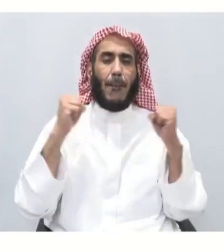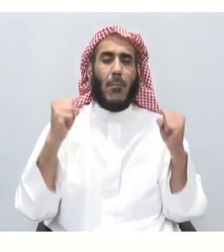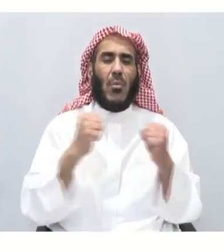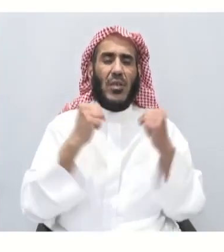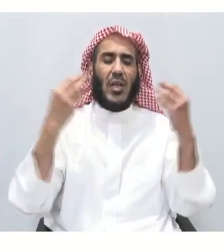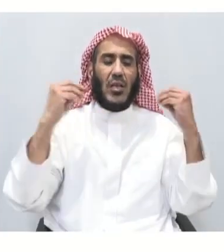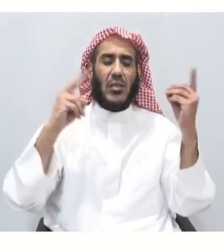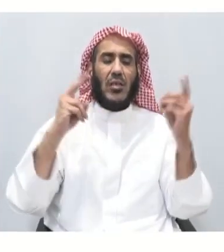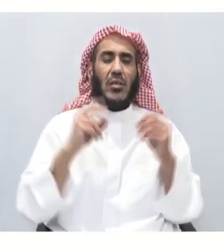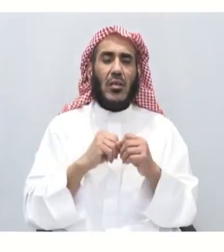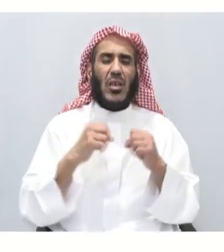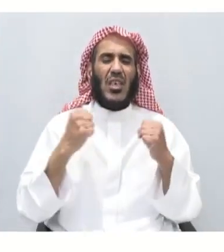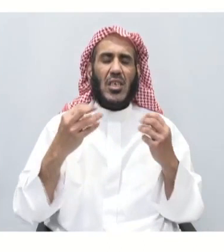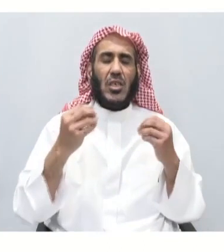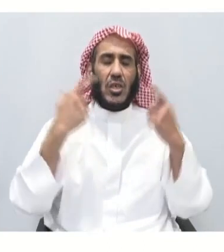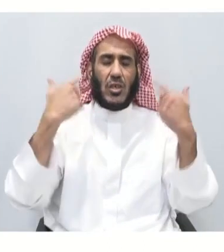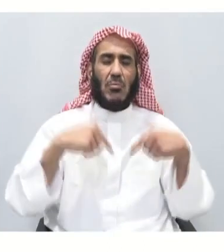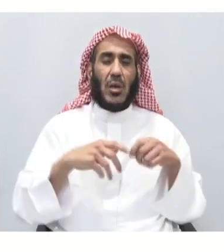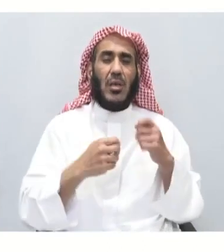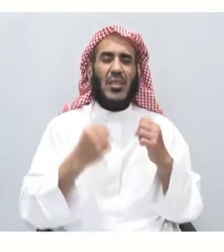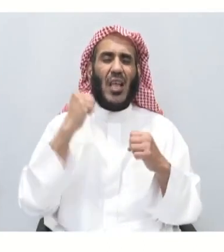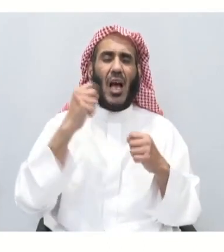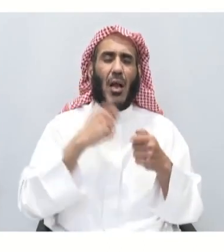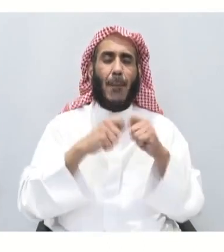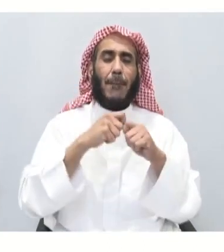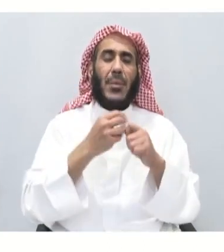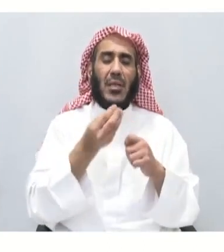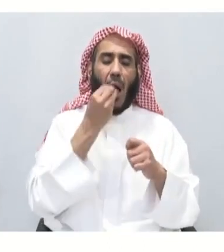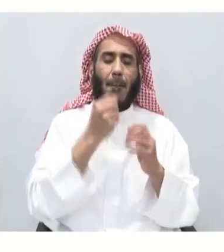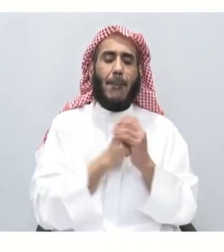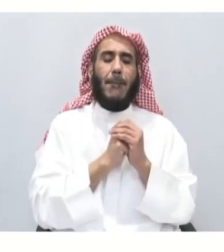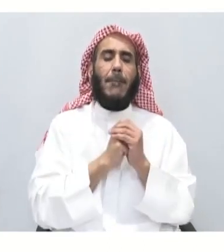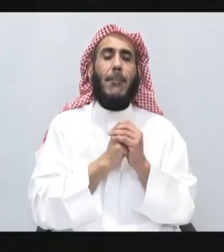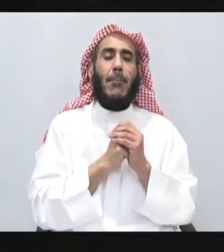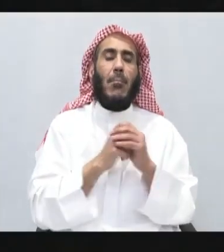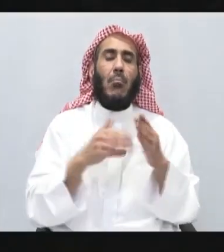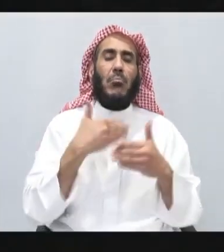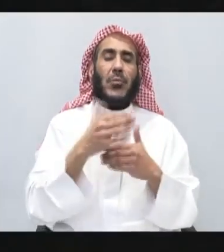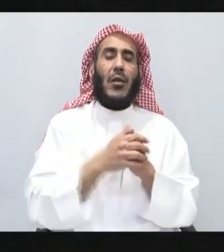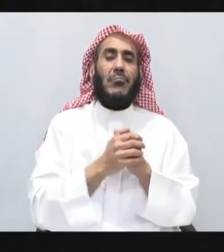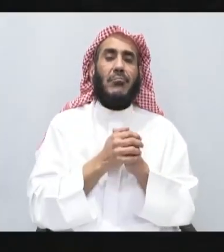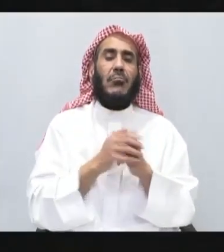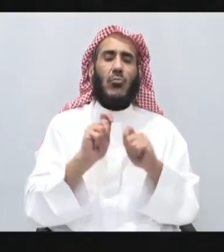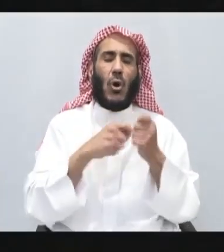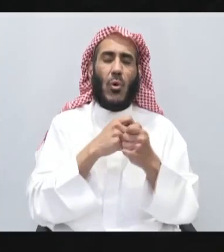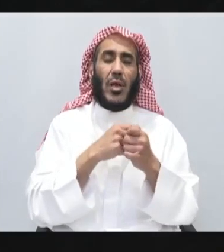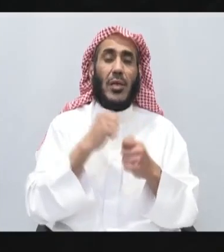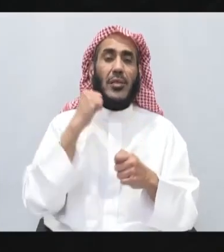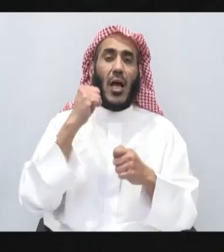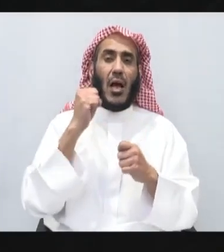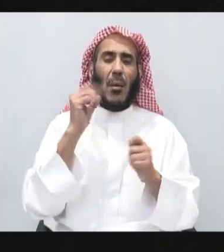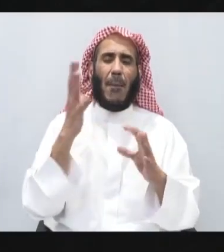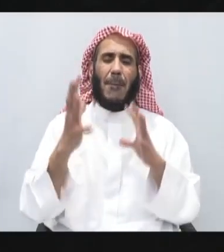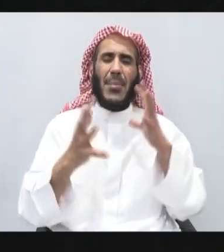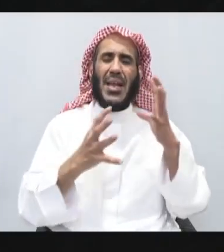الانشطه يحصل الجسم على الطاقه الكيميائيه من الطعام وبالتالي يحولها الى طاقه